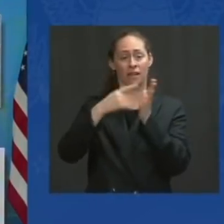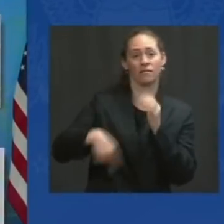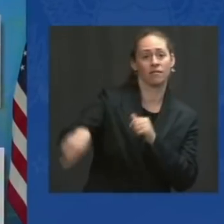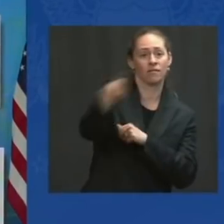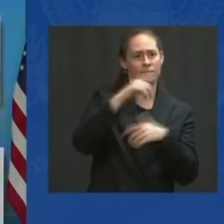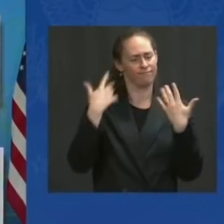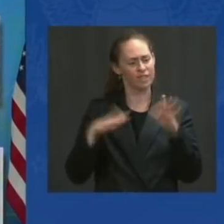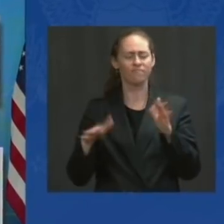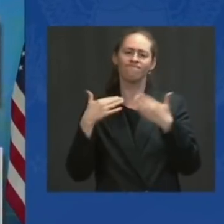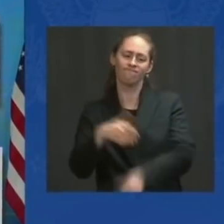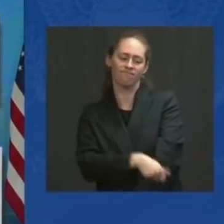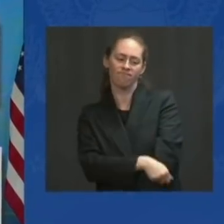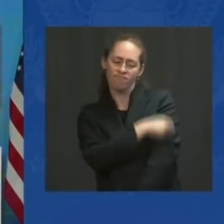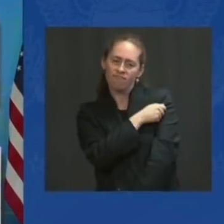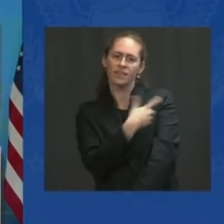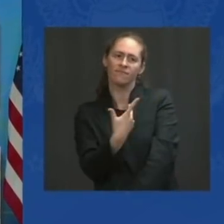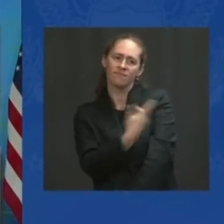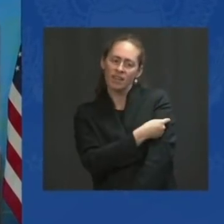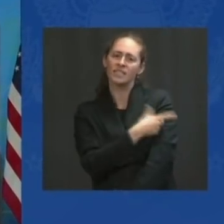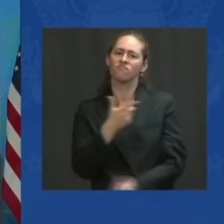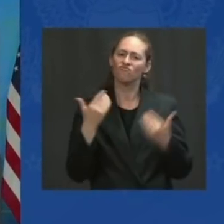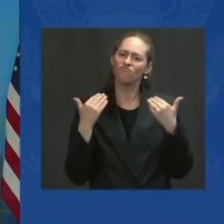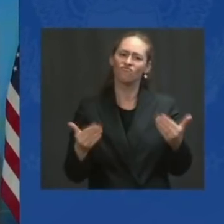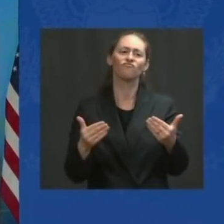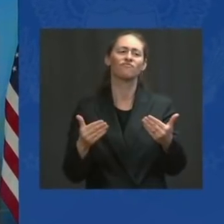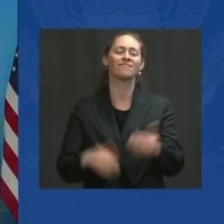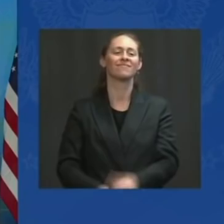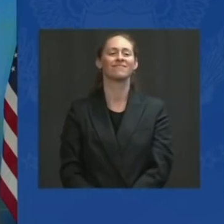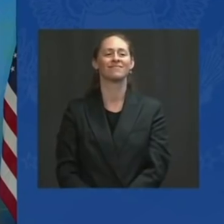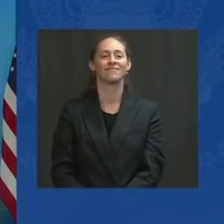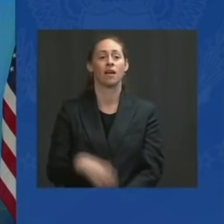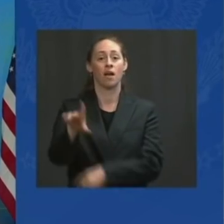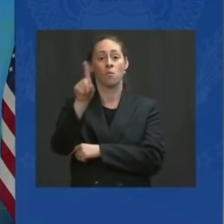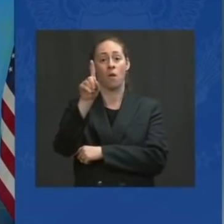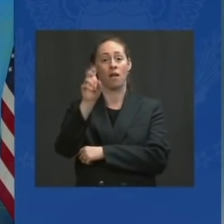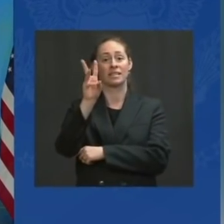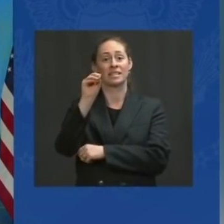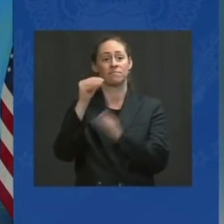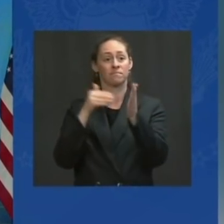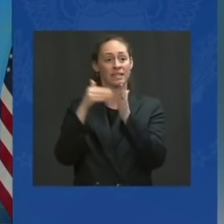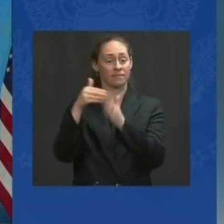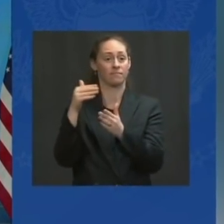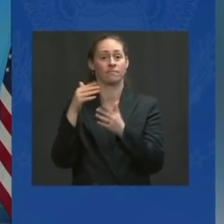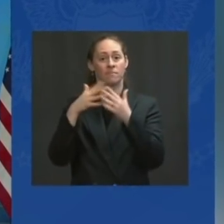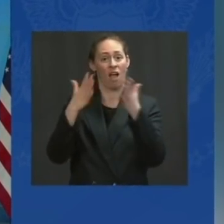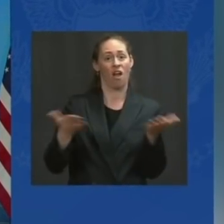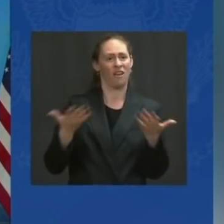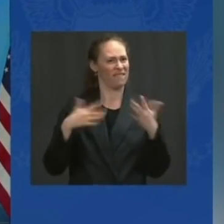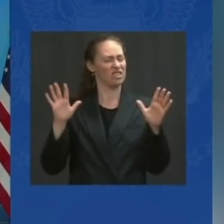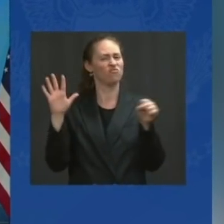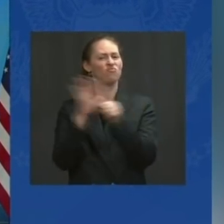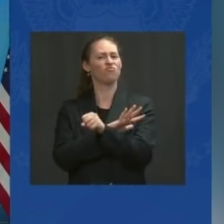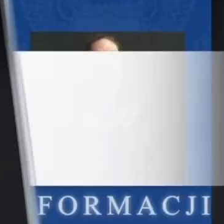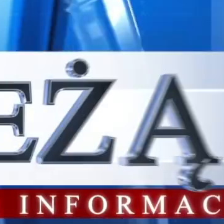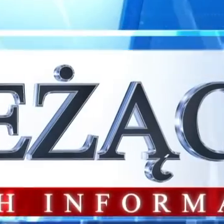Alabamie, Luizjanie, Arkansas i Teksasie. Niskie wskaźniki zaantidotumowania w tych hrabstwach połączone z wysokimi liczbami nowych przypadków i luźnymi